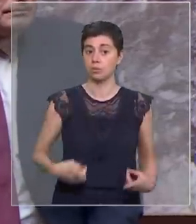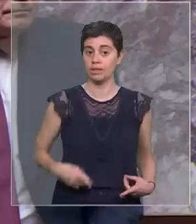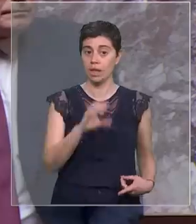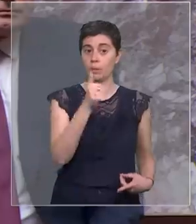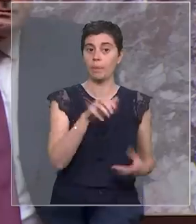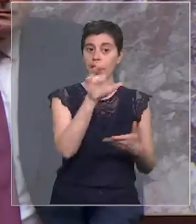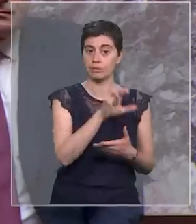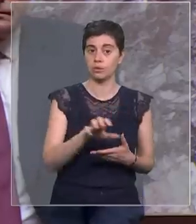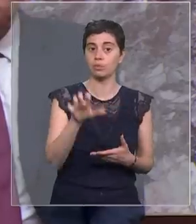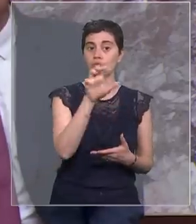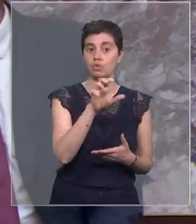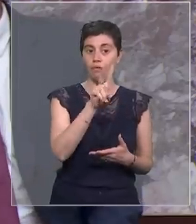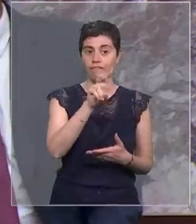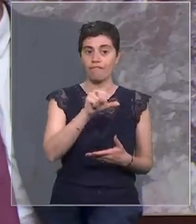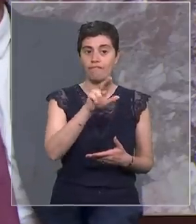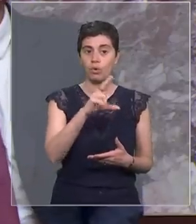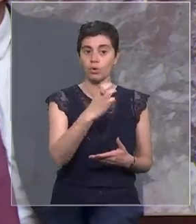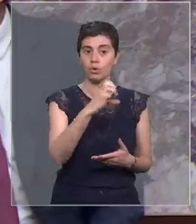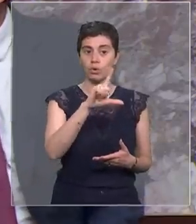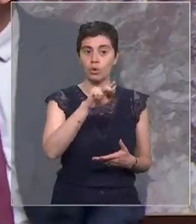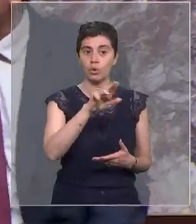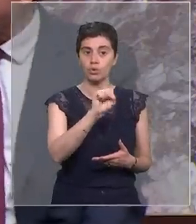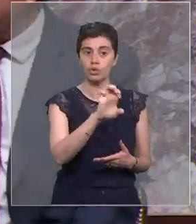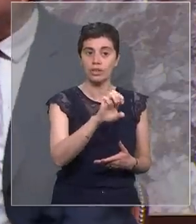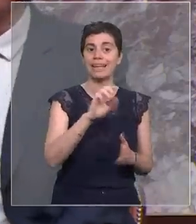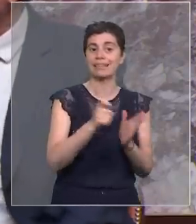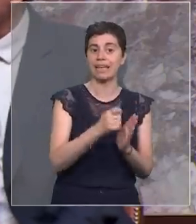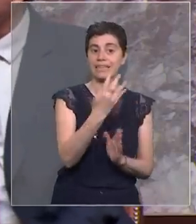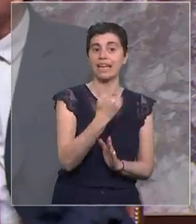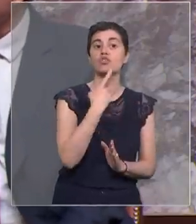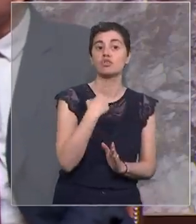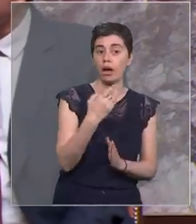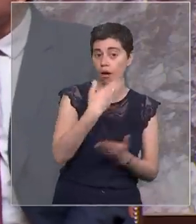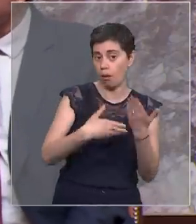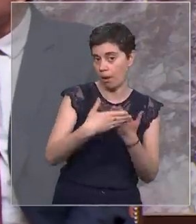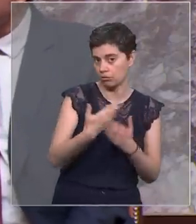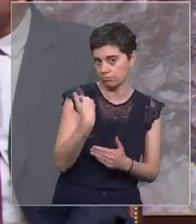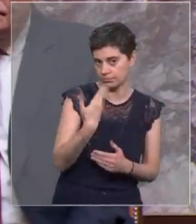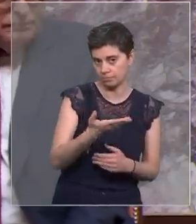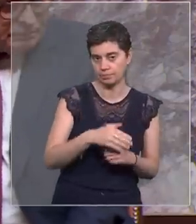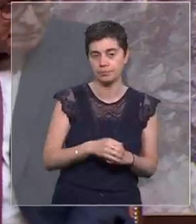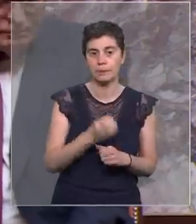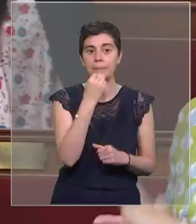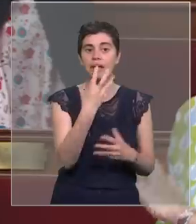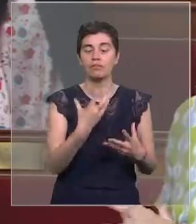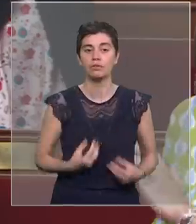du Vaucluse le 4 juin, en remplacement de Monsieur Joris Hébrard. Bienvenue,